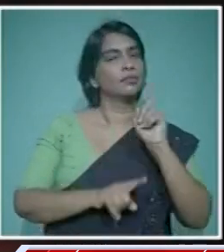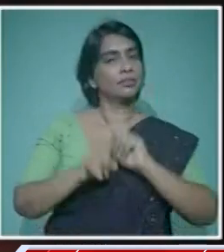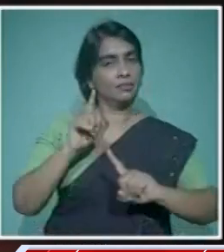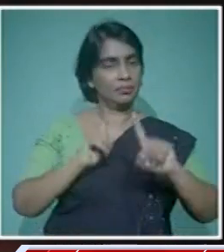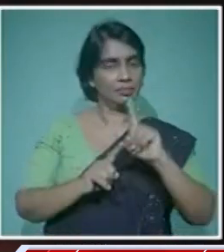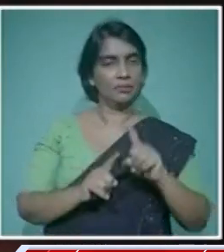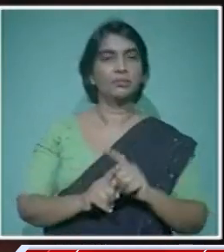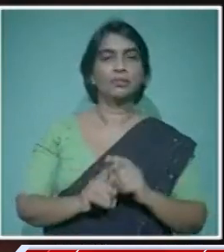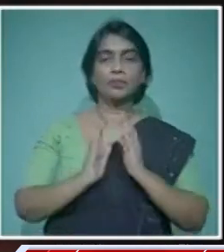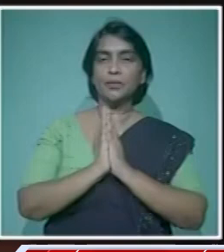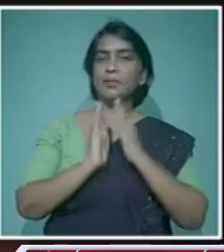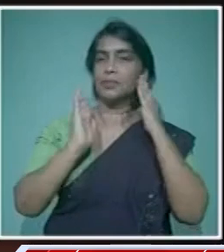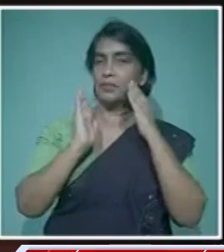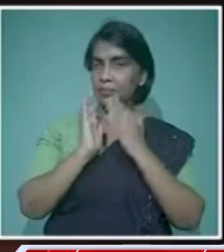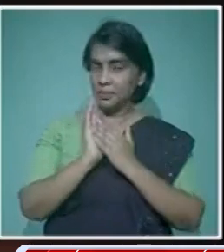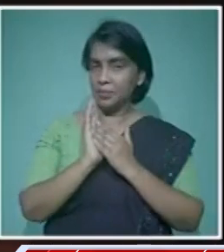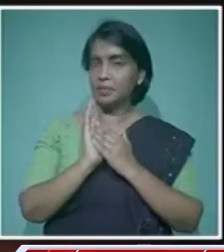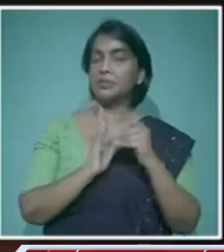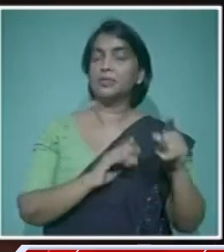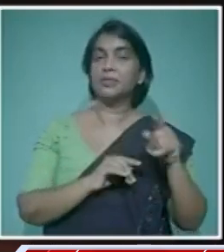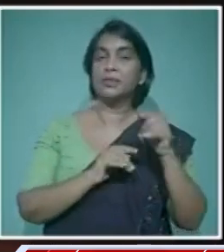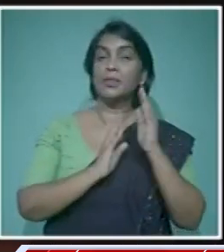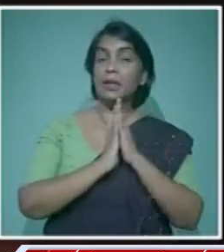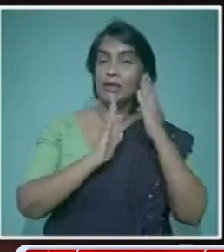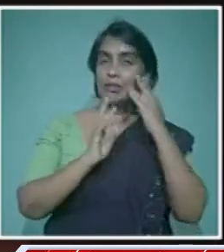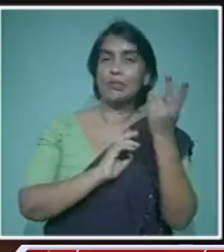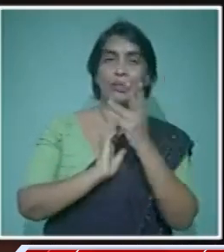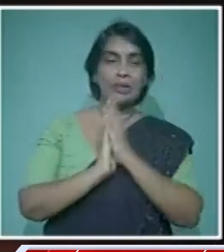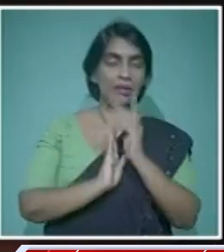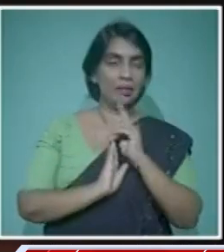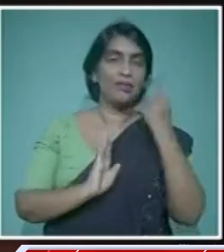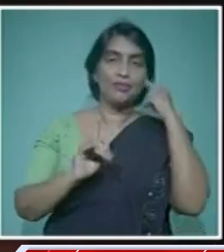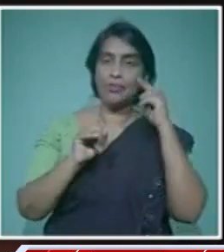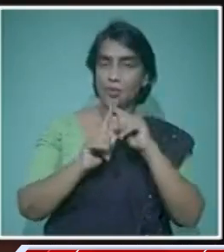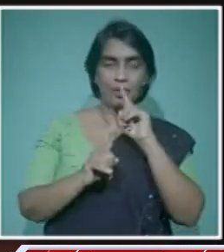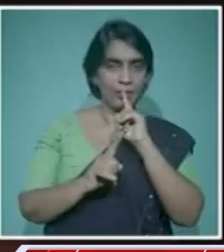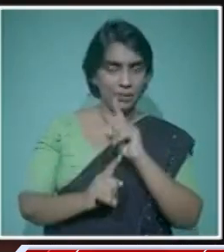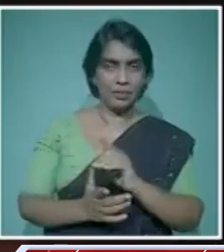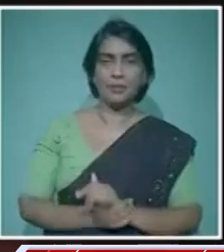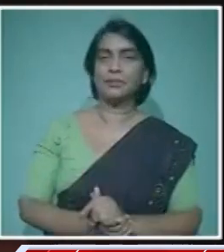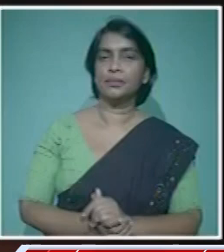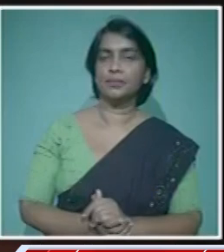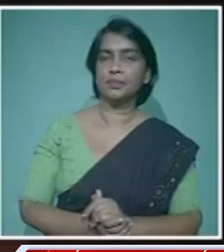පාර්ලිමේන්තුවේ පරාභව සූත්‍රයයි වසල සූත්‍රය ගැන සඳහන් කරේ